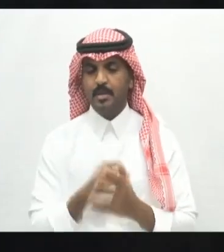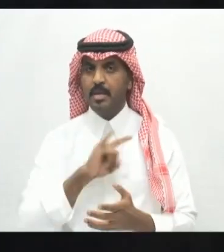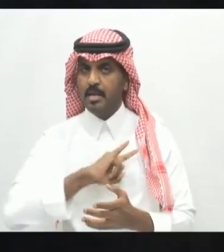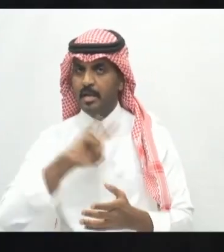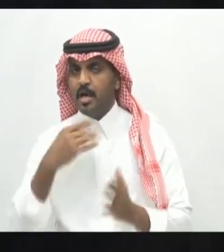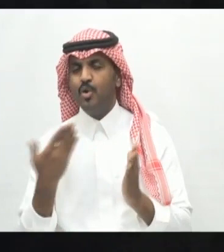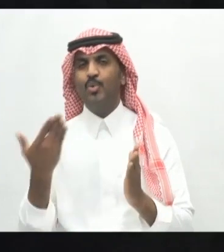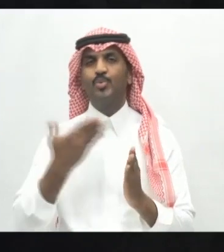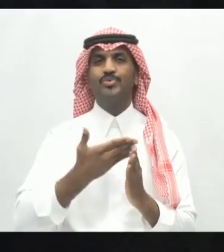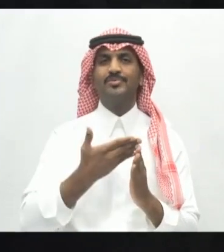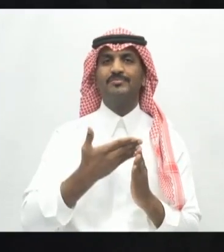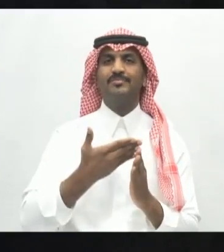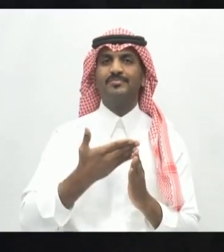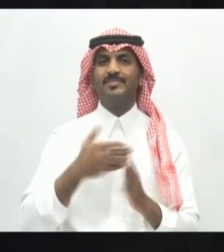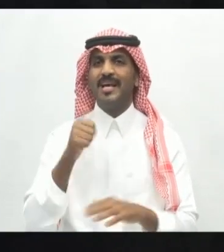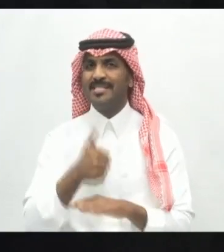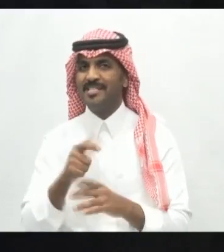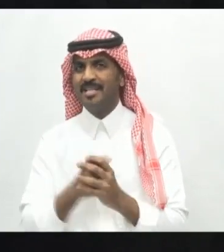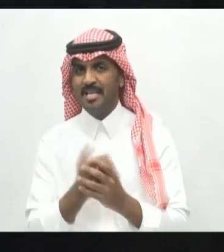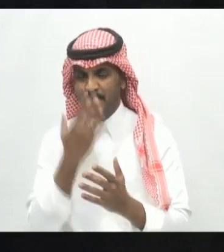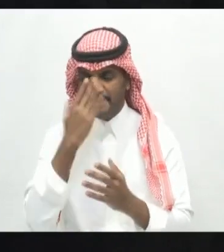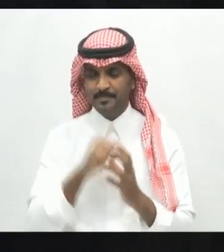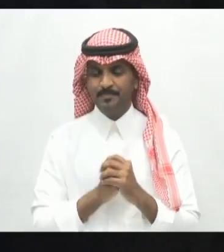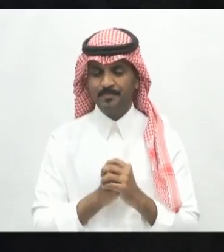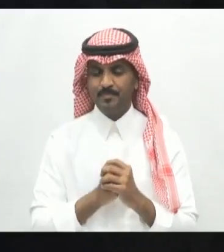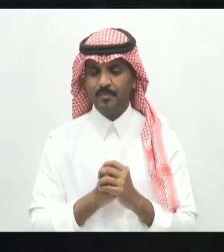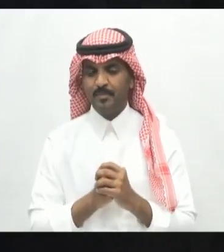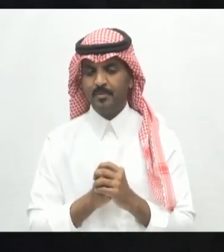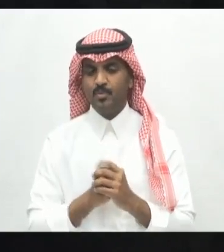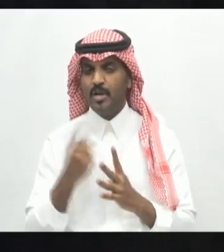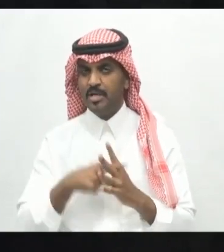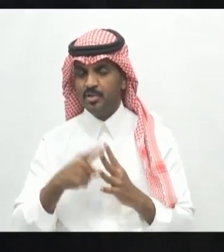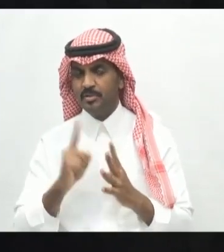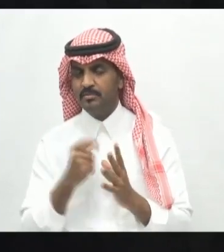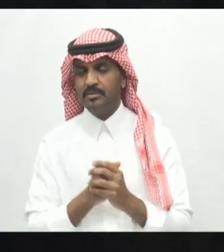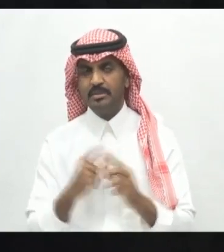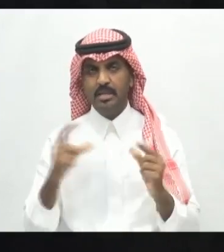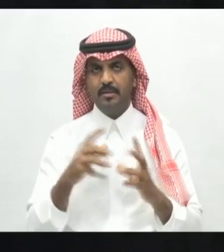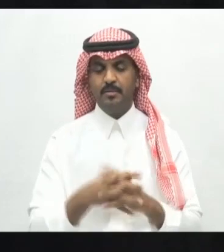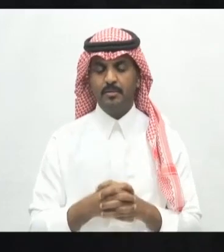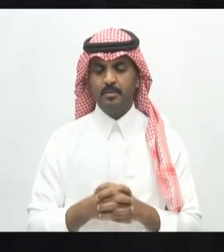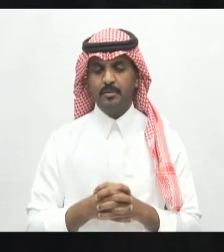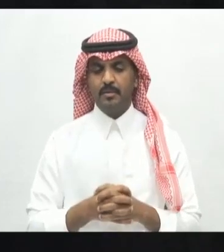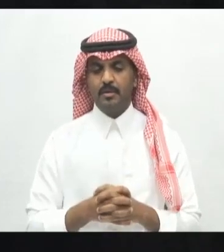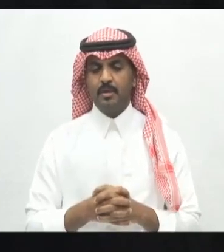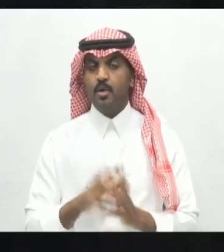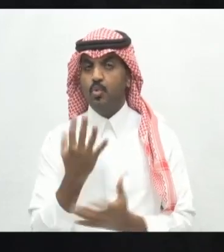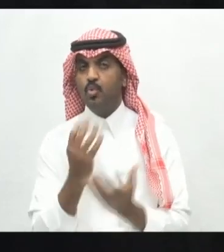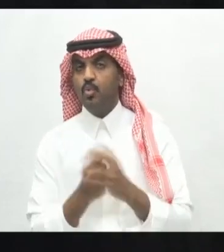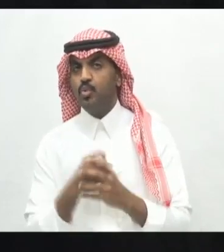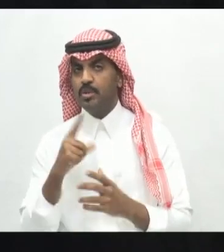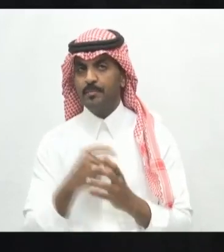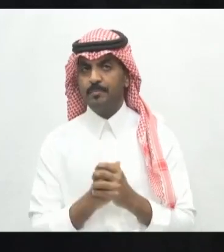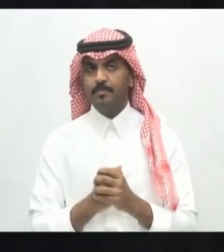لا يعود الى ذات الامر ولا ولا الى شرطه فدل على ان الوضوء صحيح